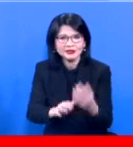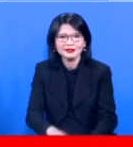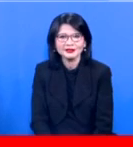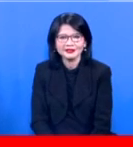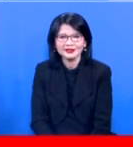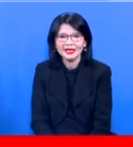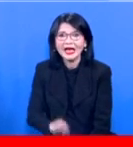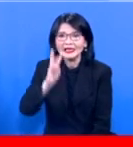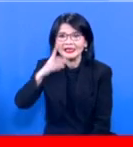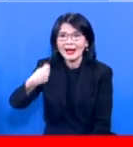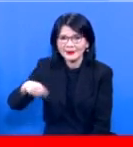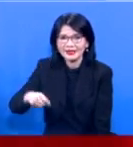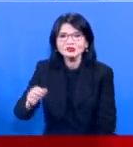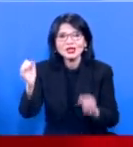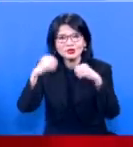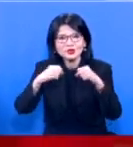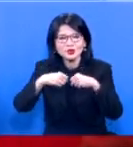menteri kan sudah ada. Yeah.